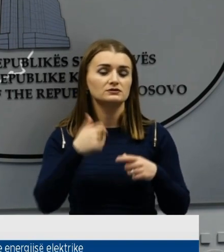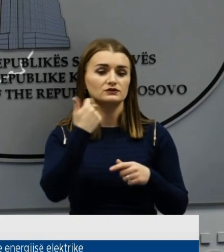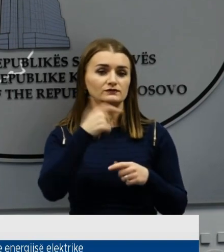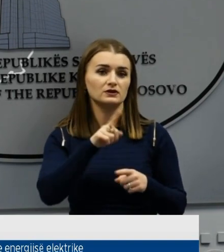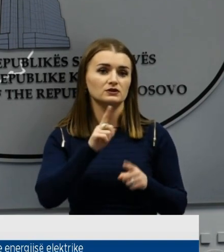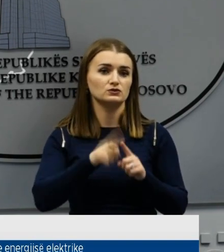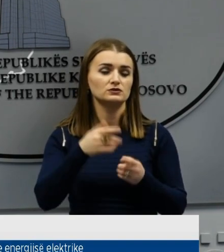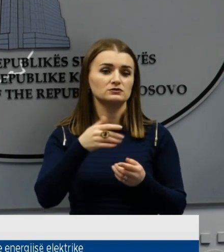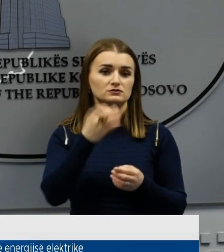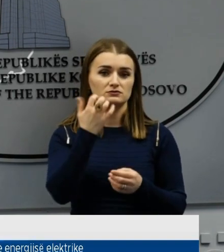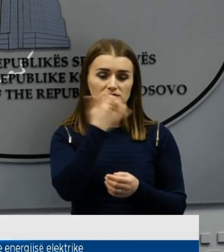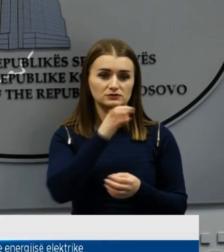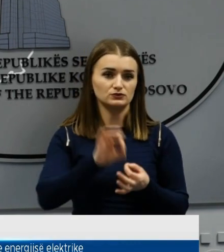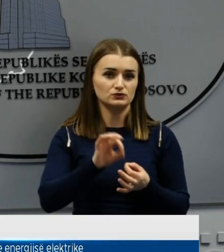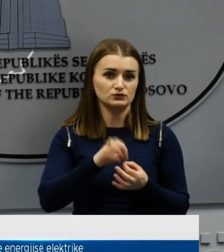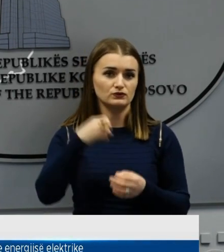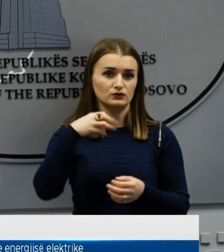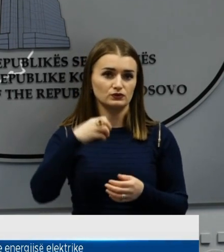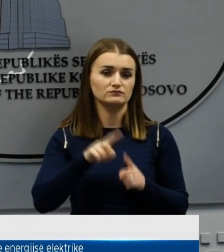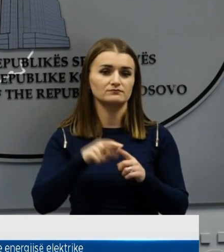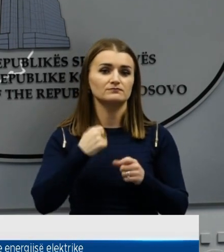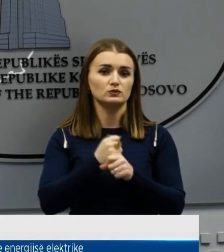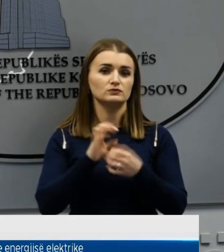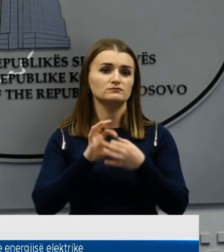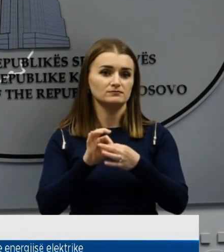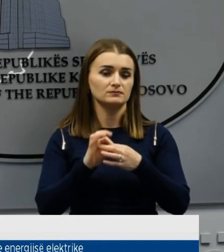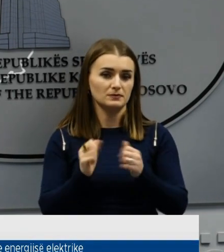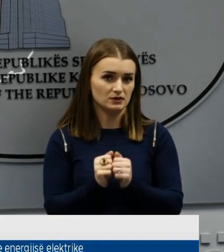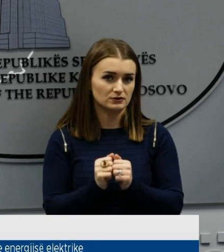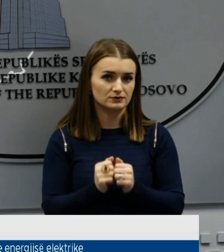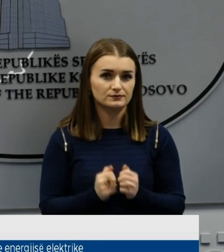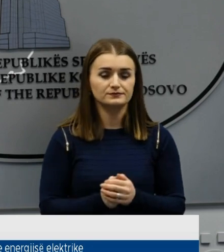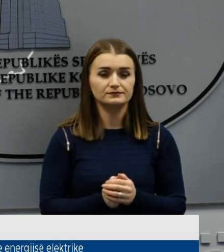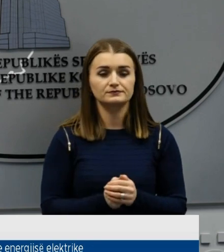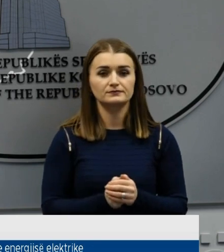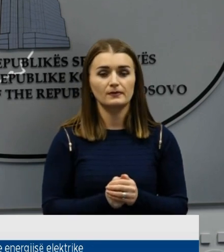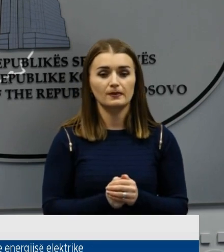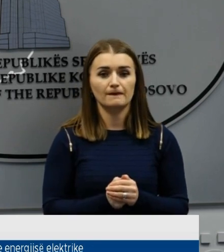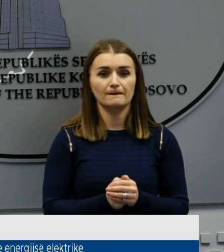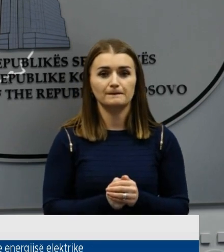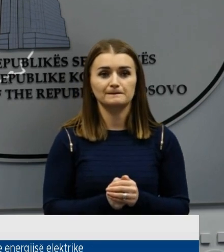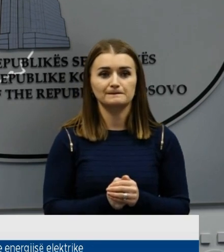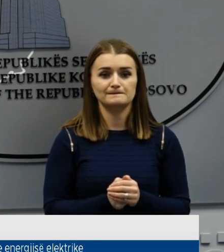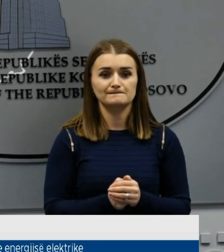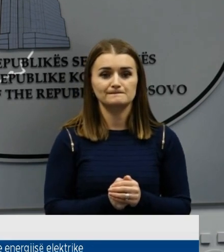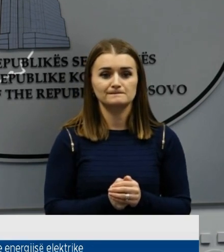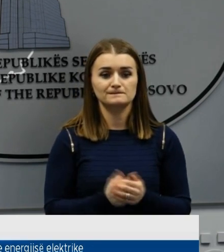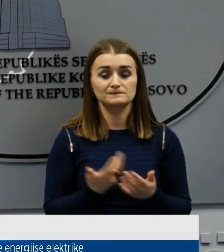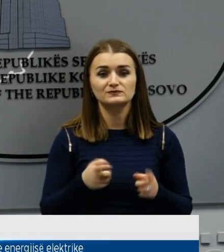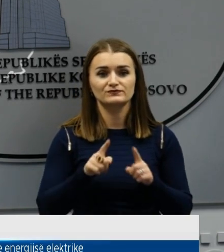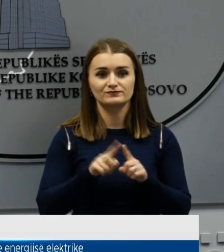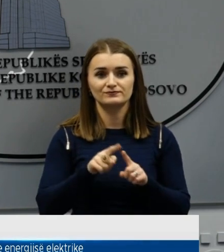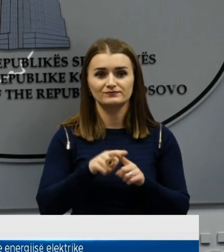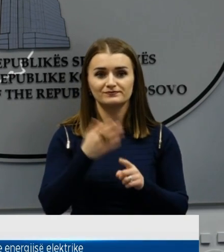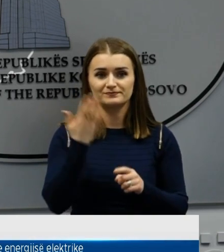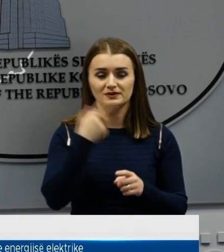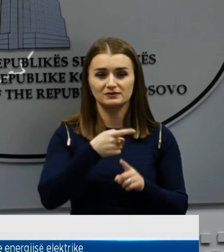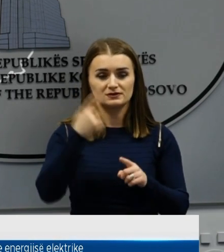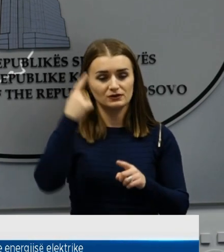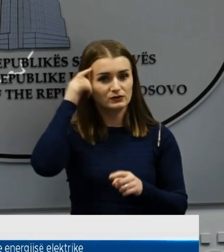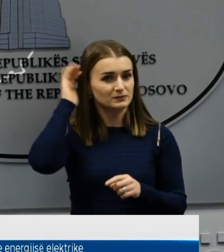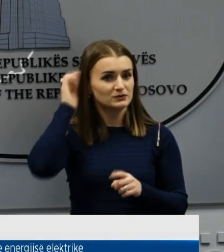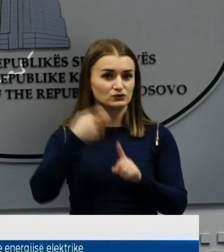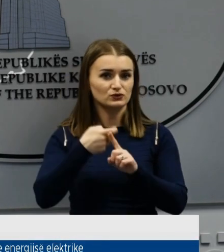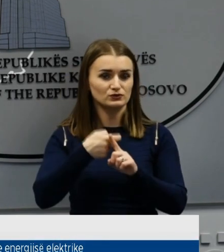mund ta tejkalojmë këtë krizë. Për të theksuar edhe njëherë mesazhin e kryeministit Kurti gjatë javës së